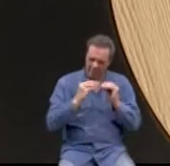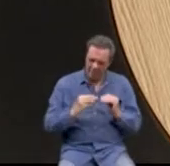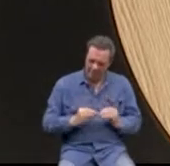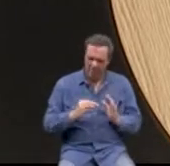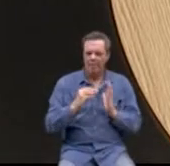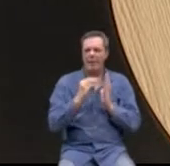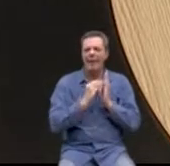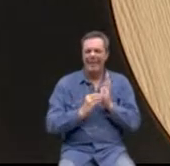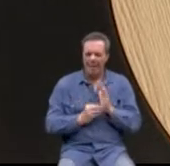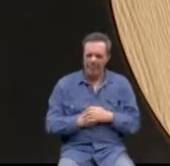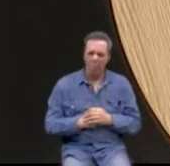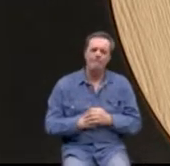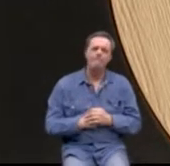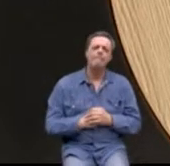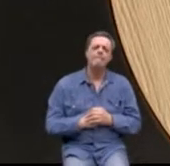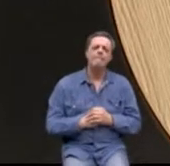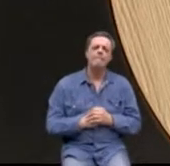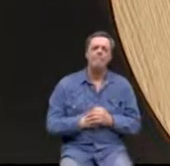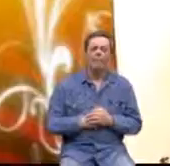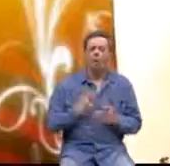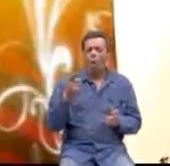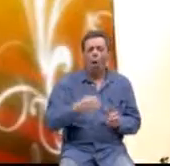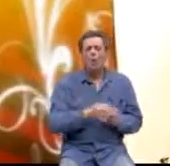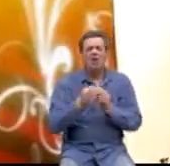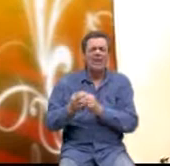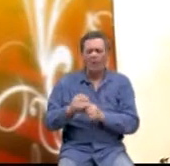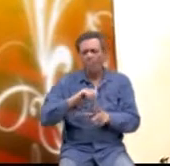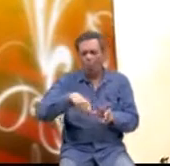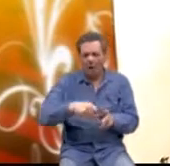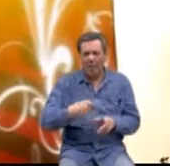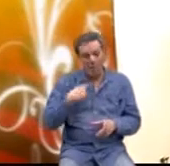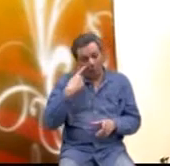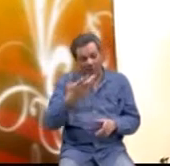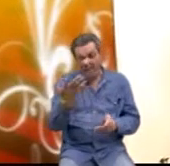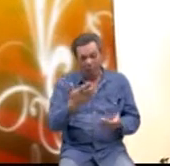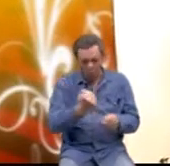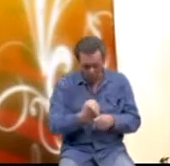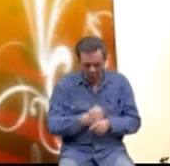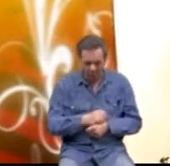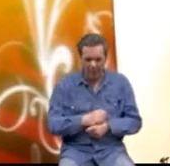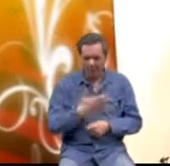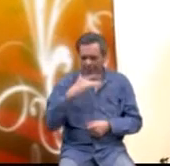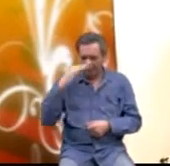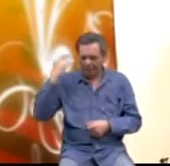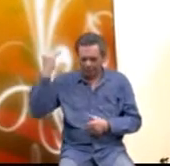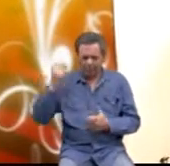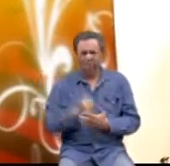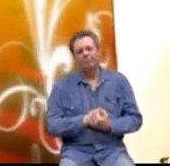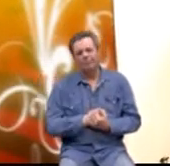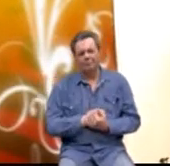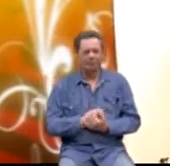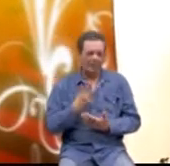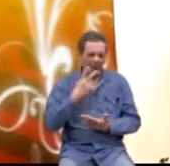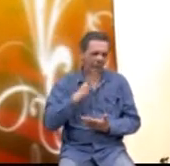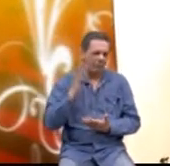molim lijepo. Da. Oni će cijelo vrijeme kuhati, mi ćemo vidjeti kako oni to rade, upoznati nove začine, mirise, okuse, ali će odlično svako dobiti